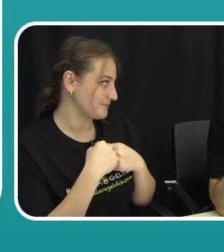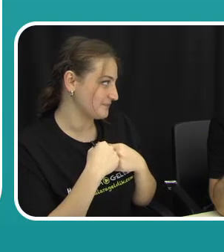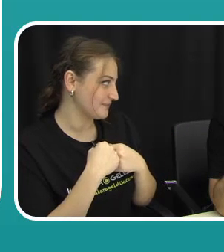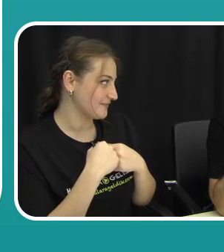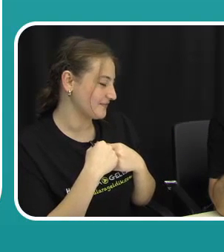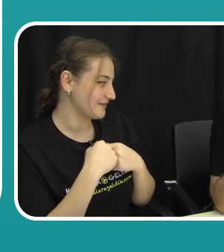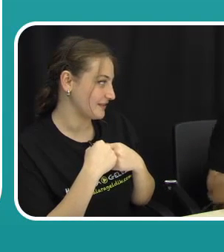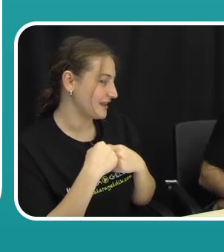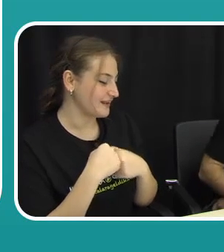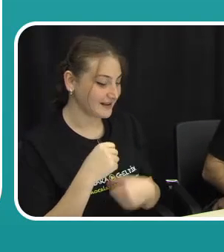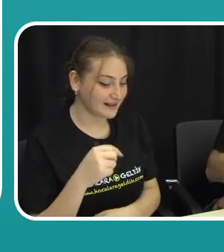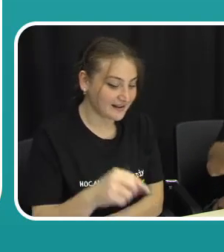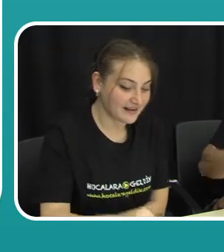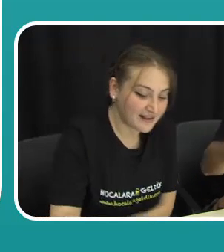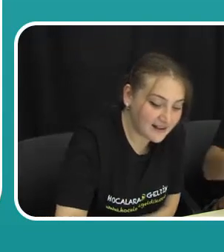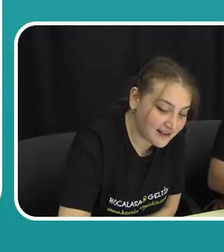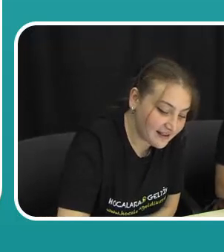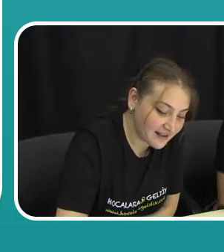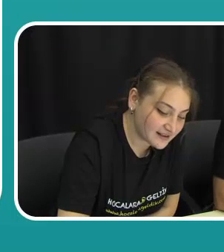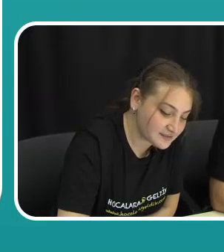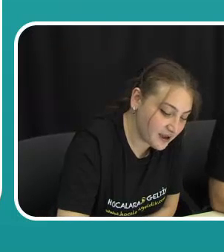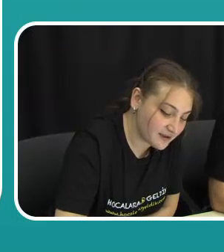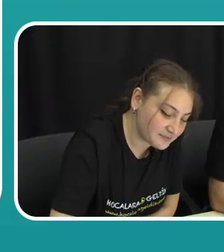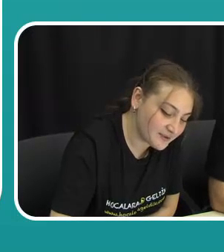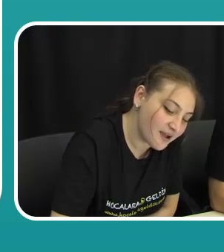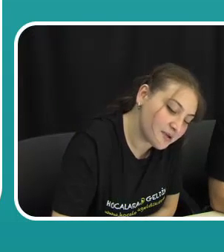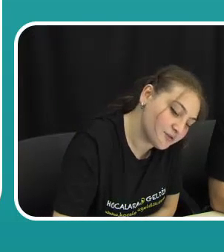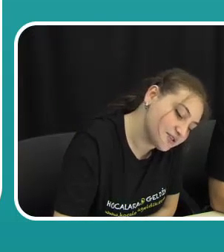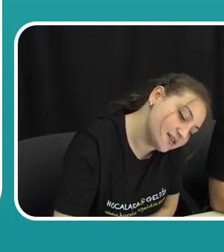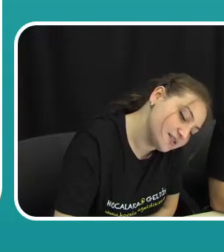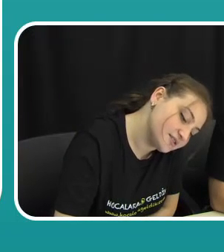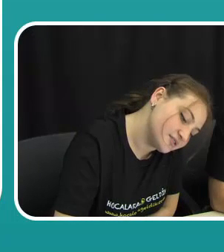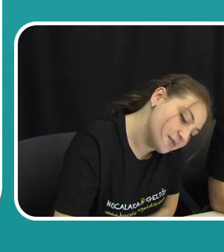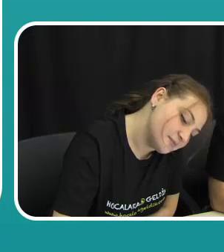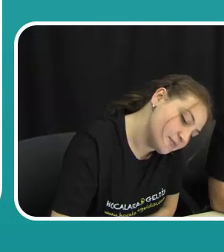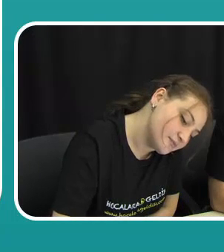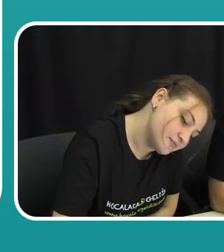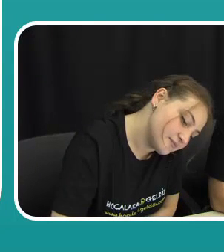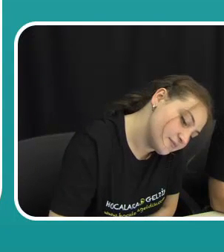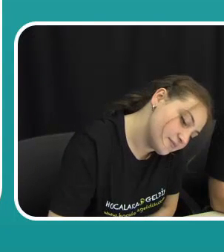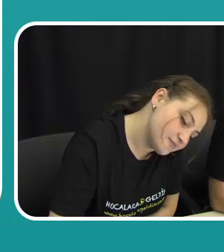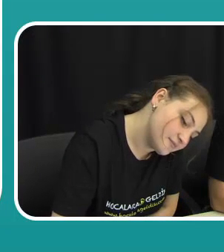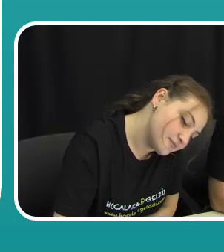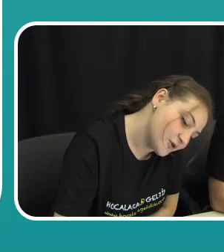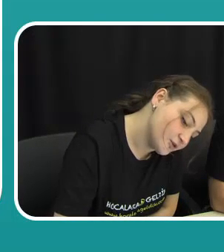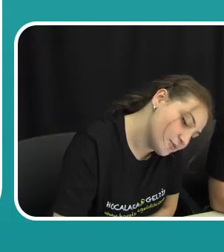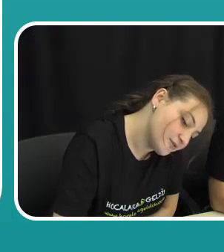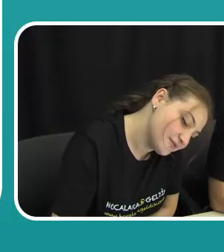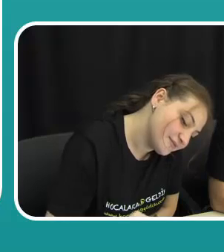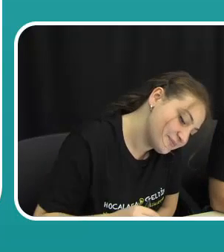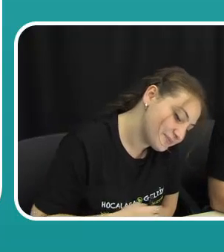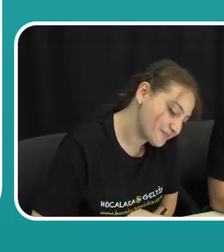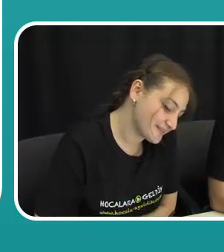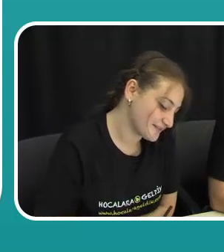wikipedia'ya doğru çünkü herkes kendi bildiğini yazıyor değil mi oraya şimdi Hayır ben onun işaretini çizeceğim Tamam oldu